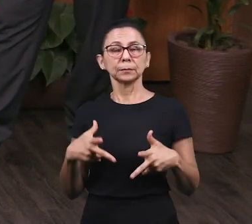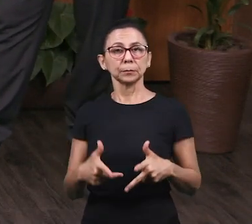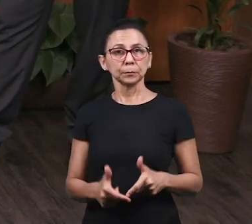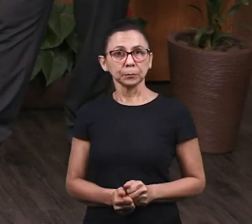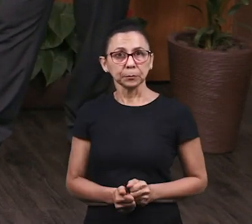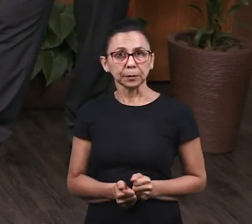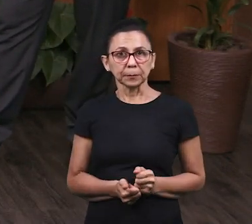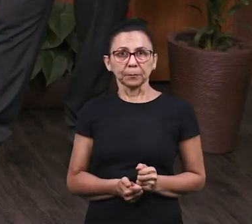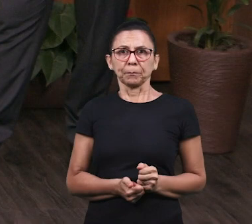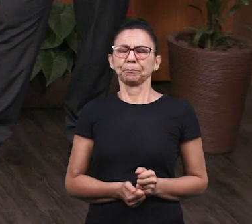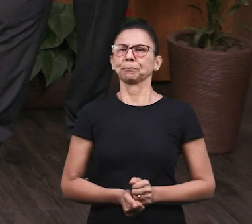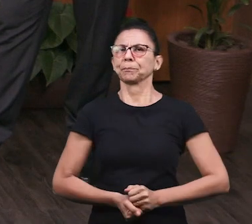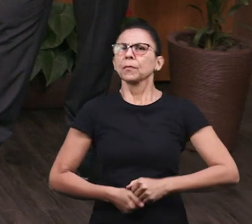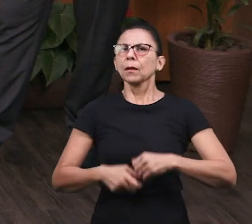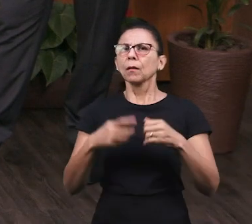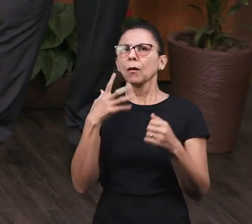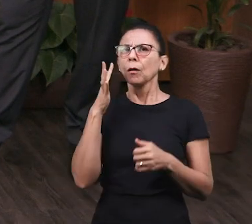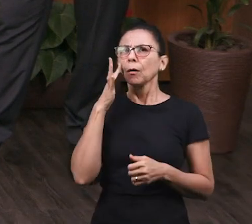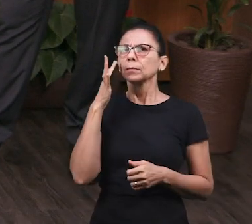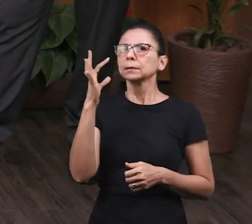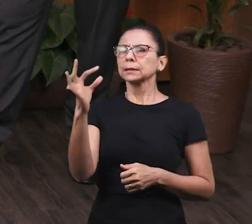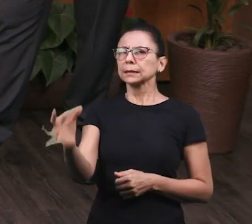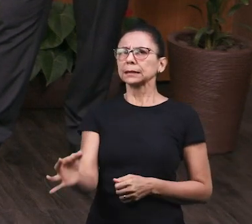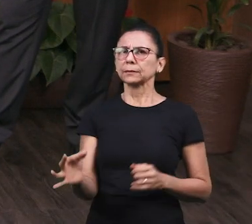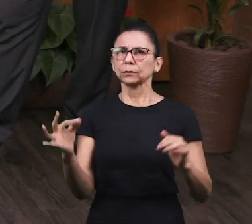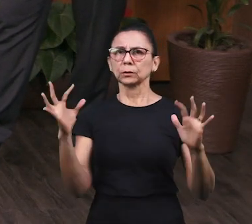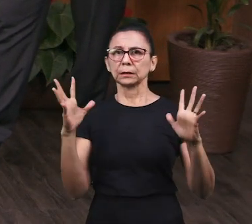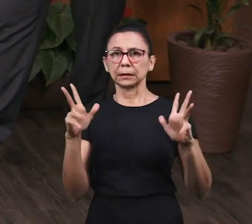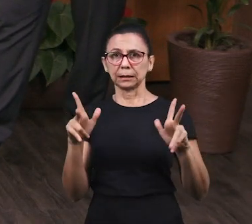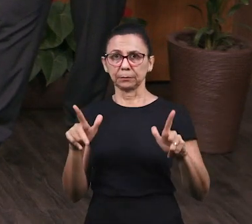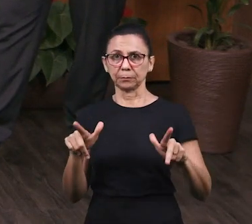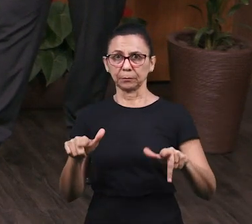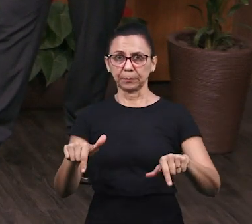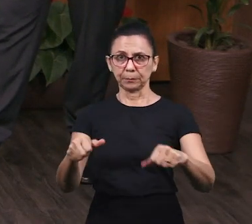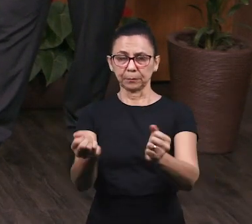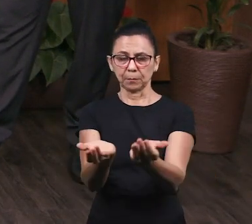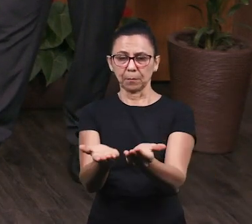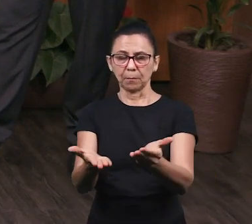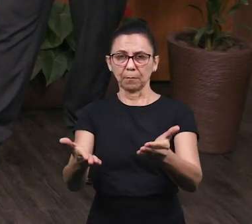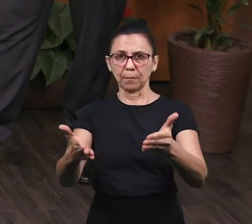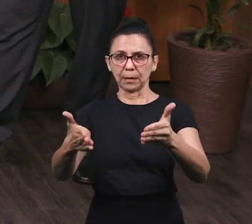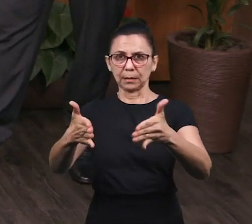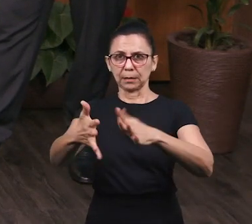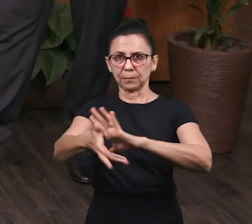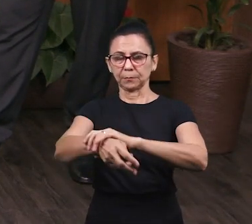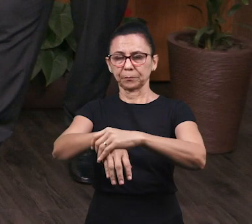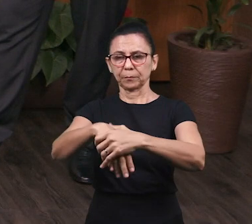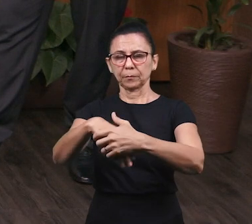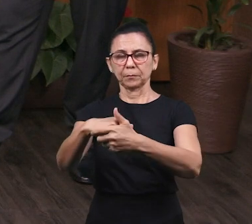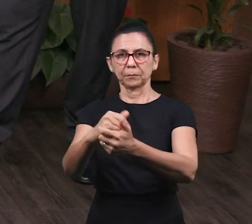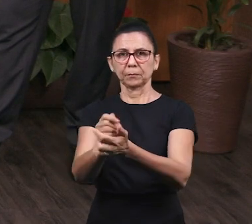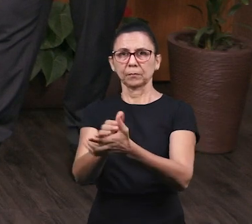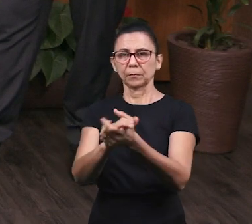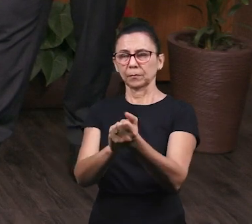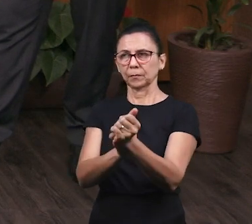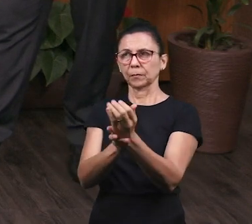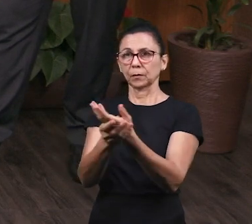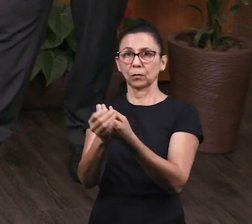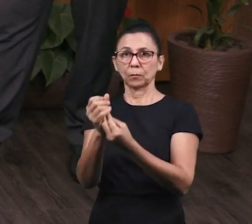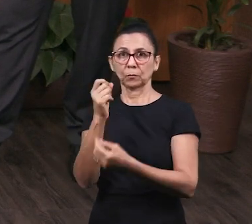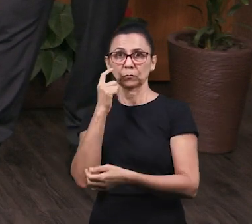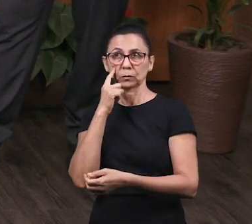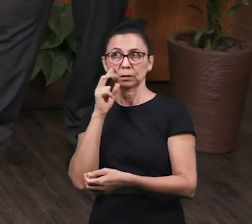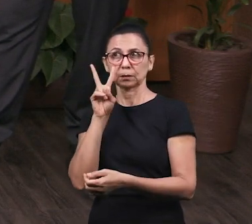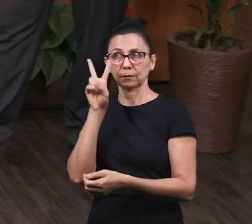ou nettoyage dans la bassine de bronze, comme on voit ici à l'écran, c'est